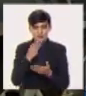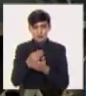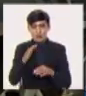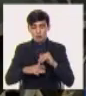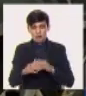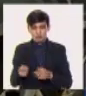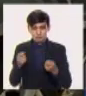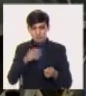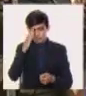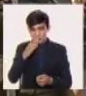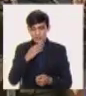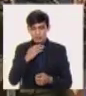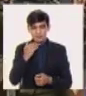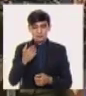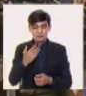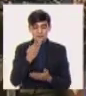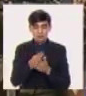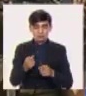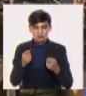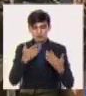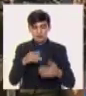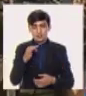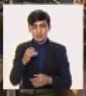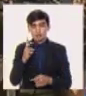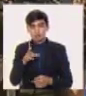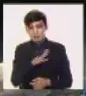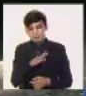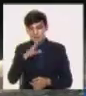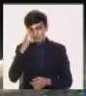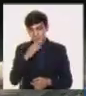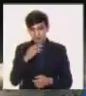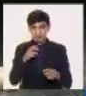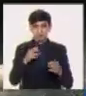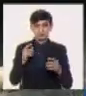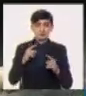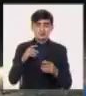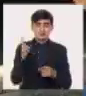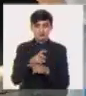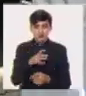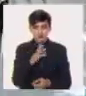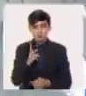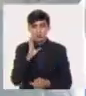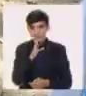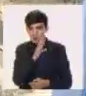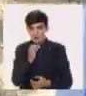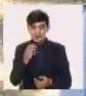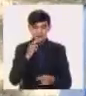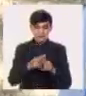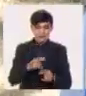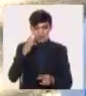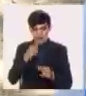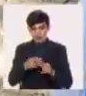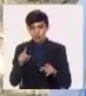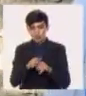қолыммен әкемді әкеп бердім. Бірі анасының, екіншісі әкесінің, тағы бірі бауырының, келесі әпкесінің мәйітін алуға